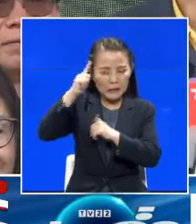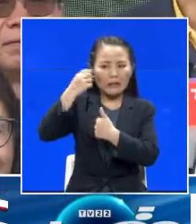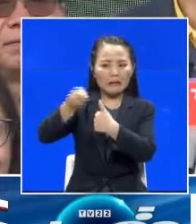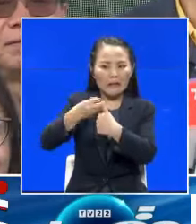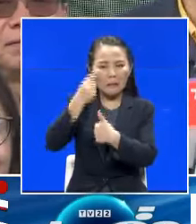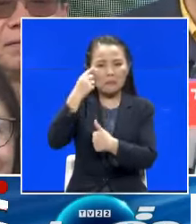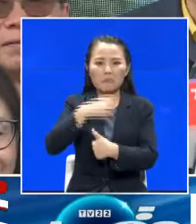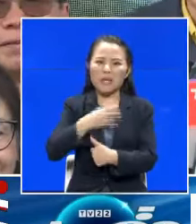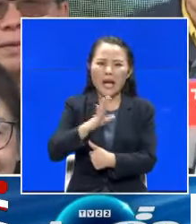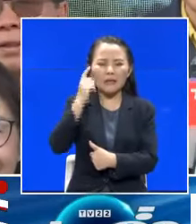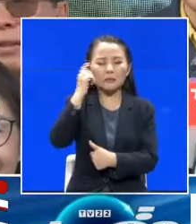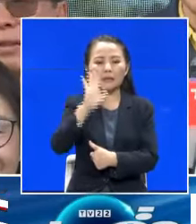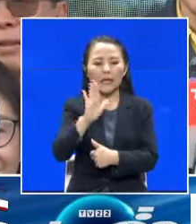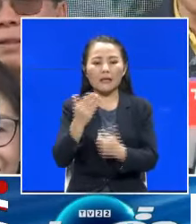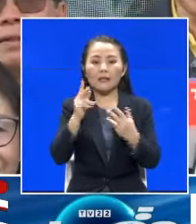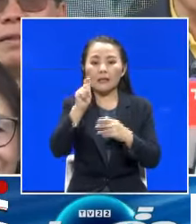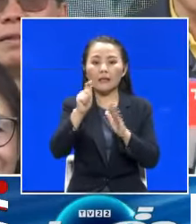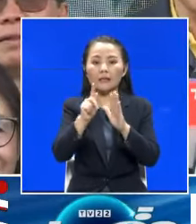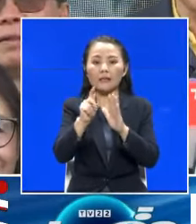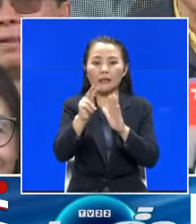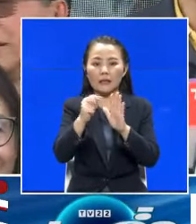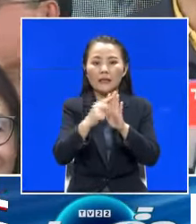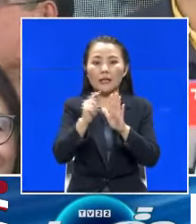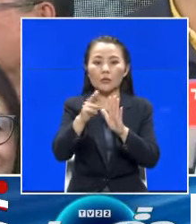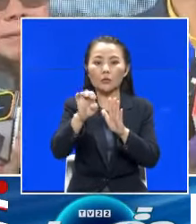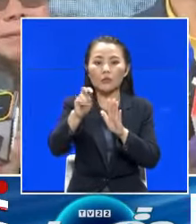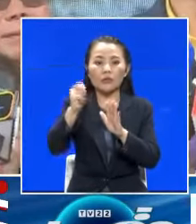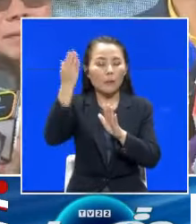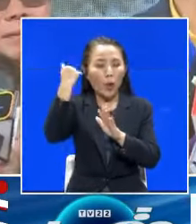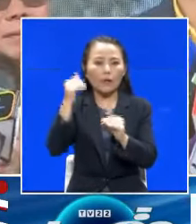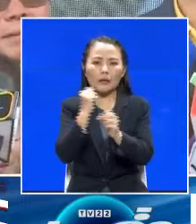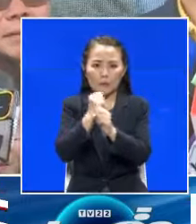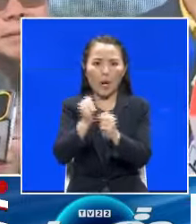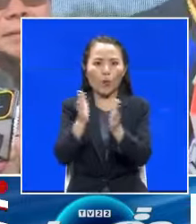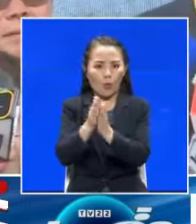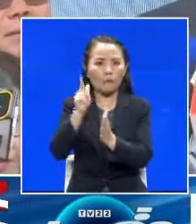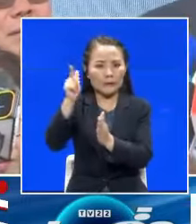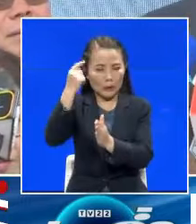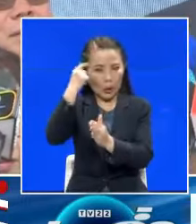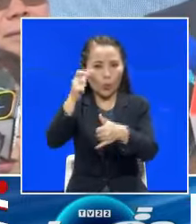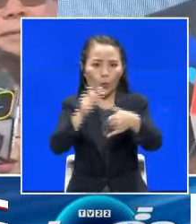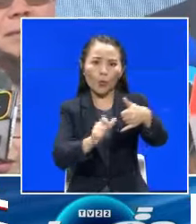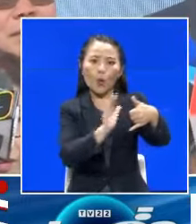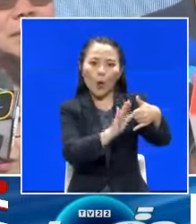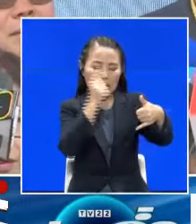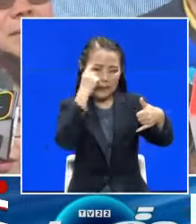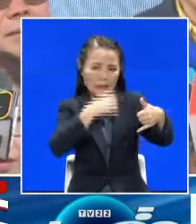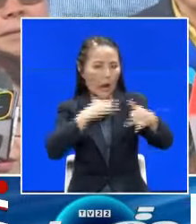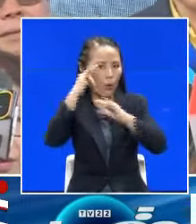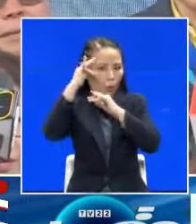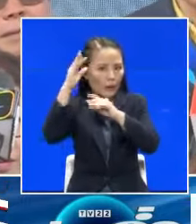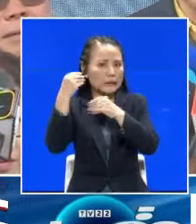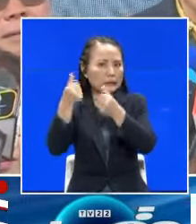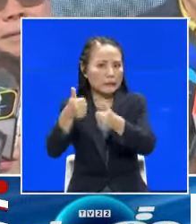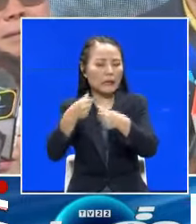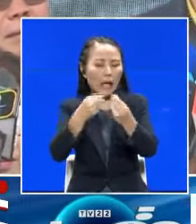อกนะอย่างคุณอนุทินเองเนี่ยก็เคยทำงานร่วมกับอดีตนายกทักษิณมาก่อนก็รู้อยู่แล้วว่าคุณทักษิณมีความปรารถนาดีประสบ